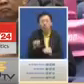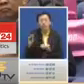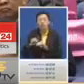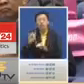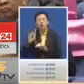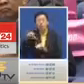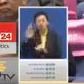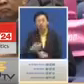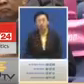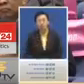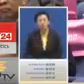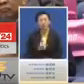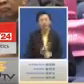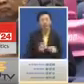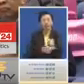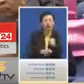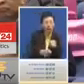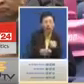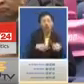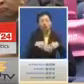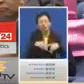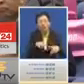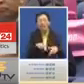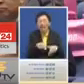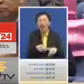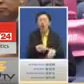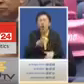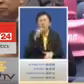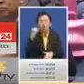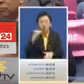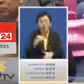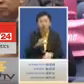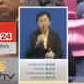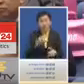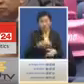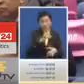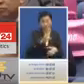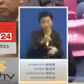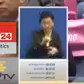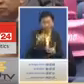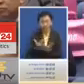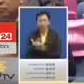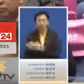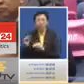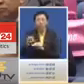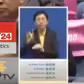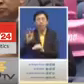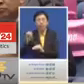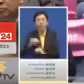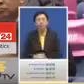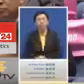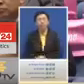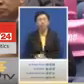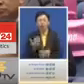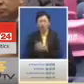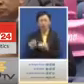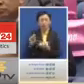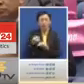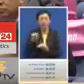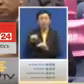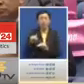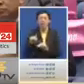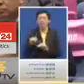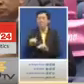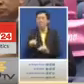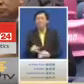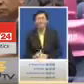ทครับเหล้าขาวเหล้าชาวบ้านสุราขาวเนี่ยขวดนึง70บาทขึ้น150บาทนี่คืออะไรครับนี่คือพ่อค้า